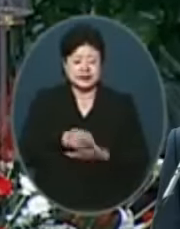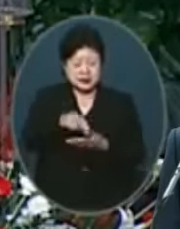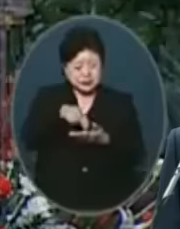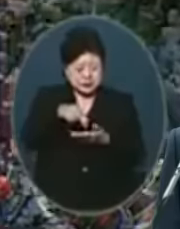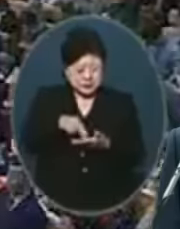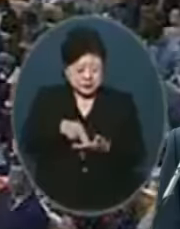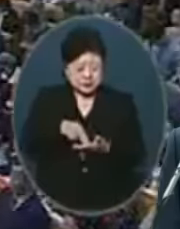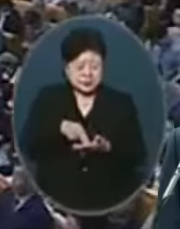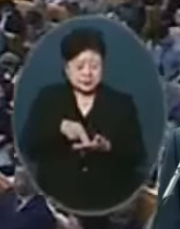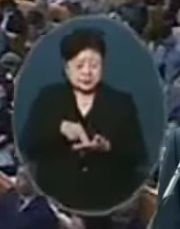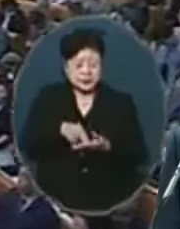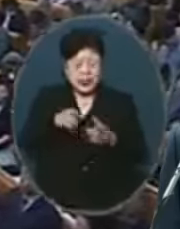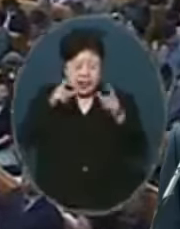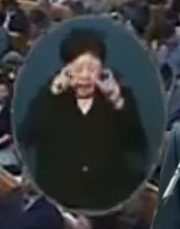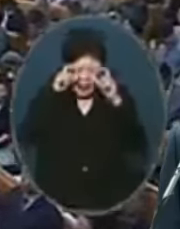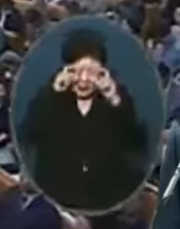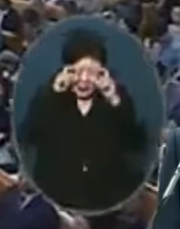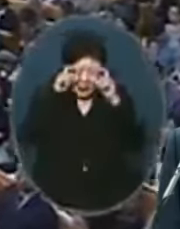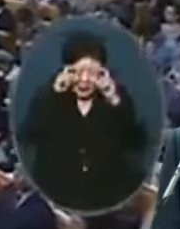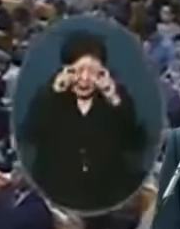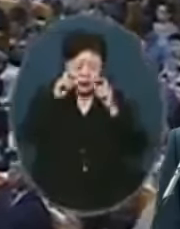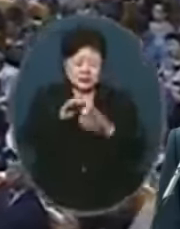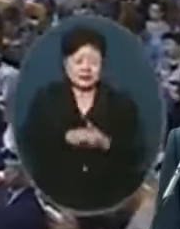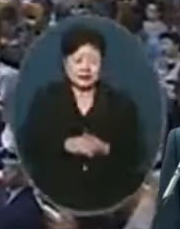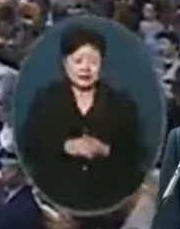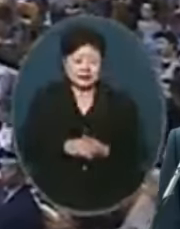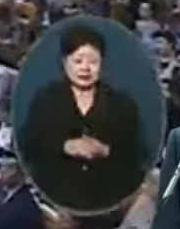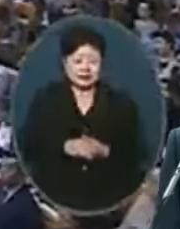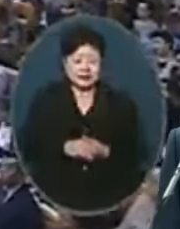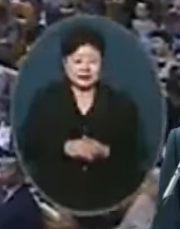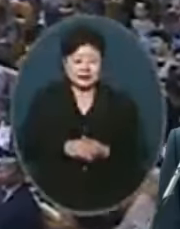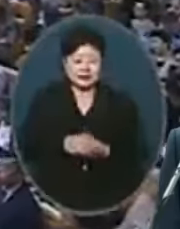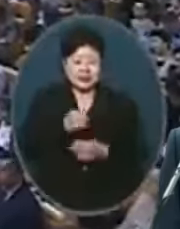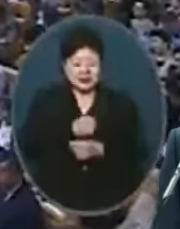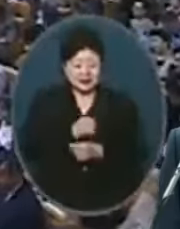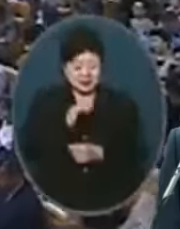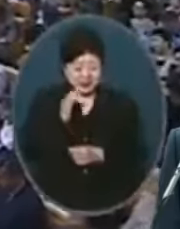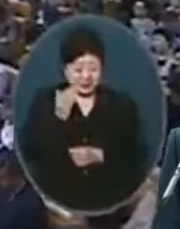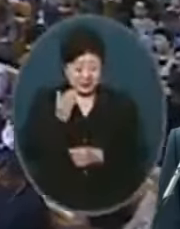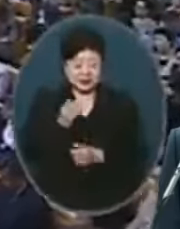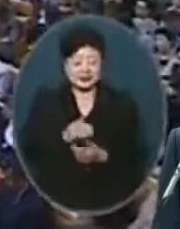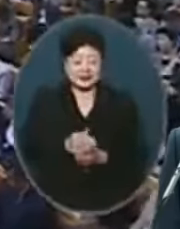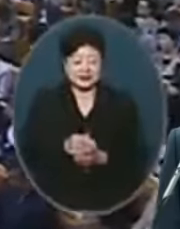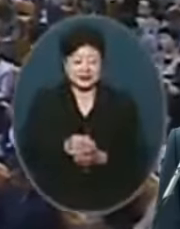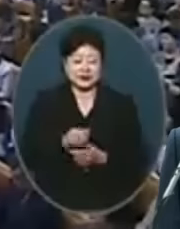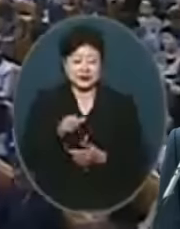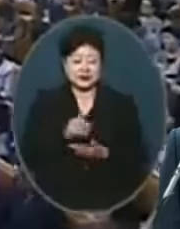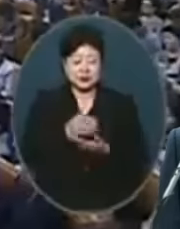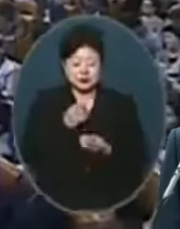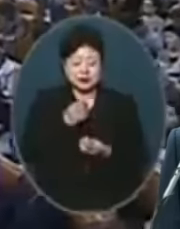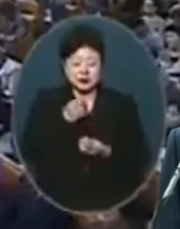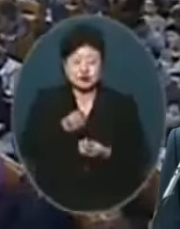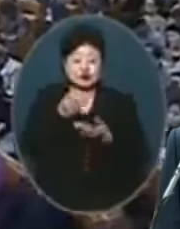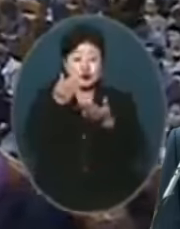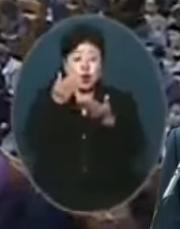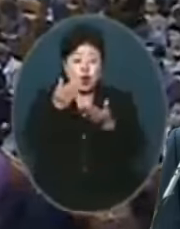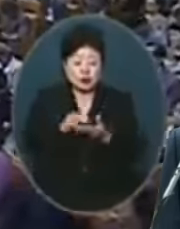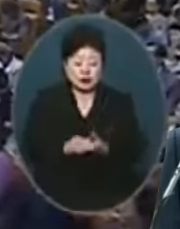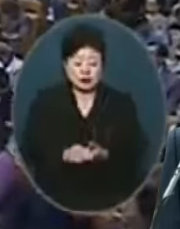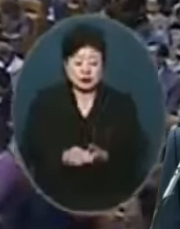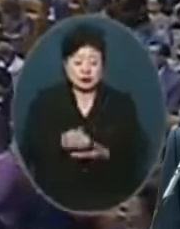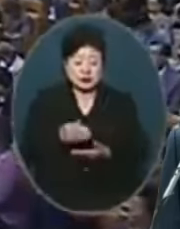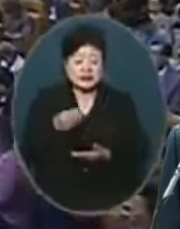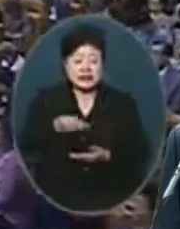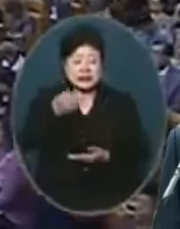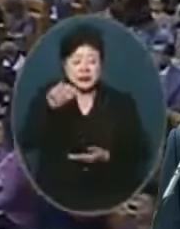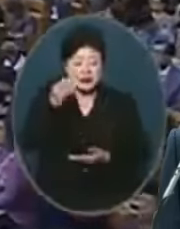사랑은 안경을 끼듯이 끼고 만물을 봐야 되는 것입니다. 오중복음과 삼중축복의